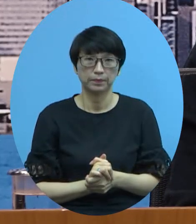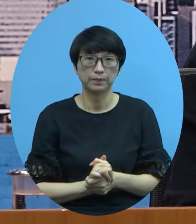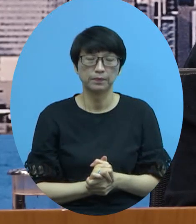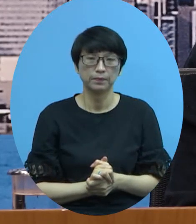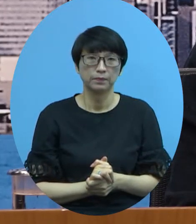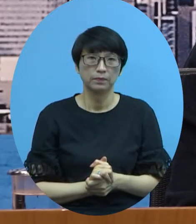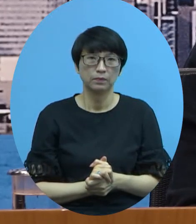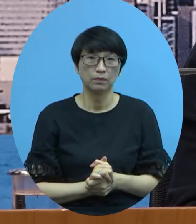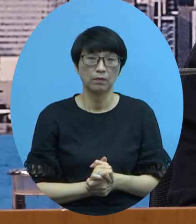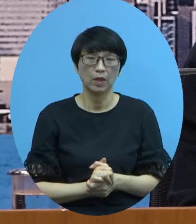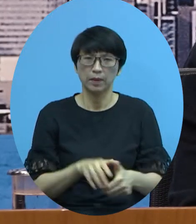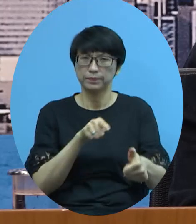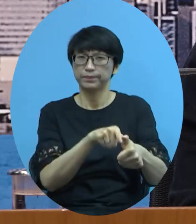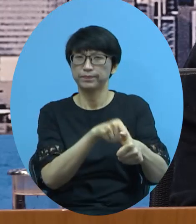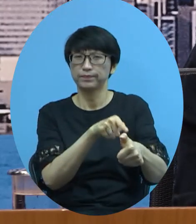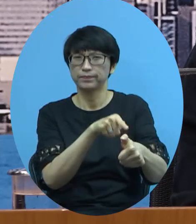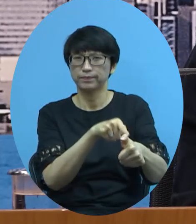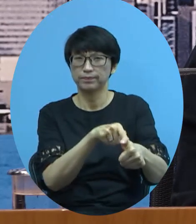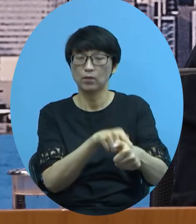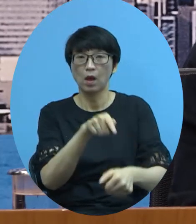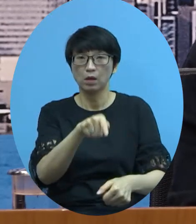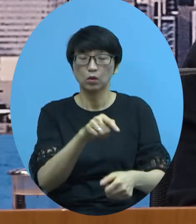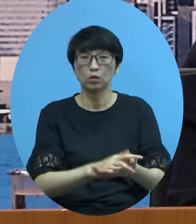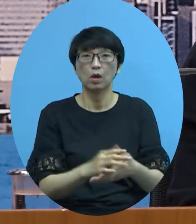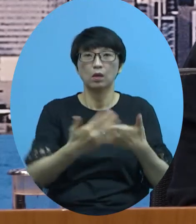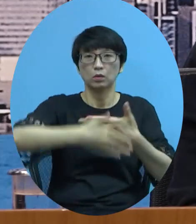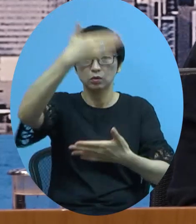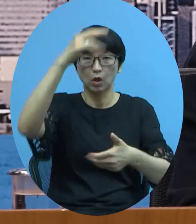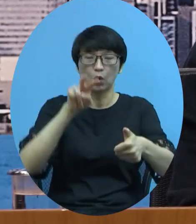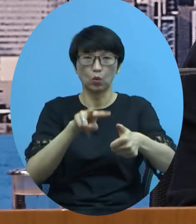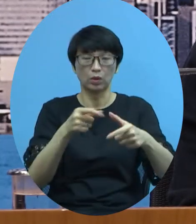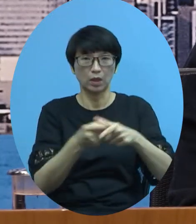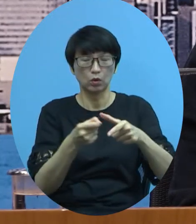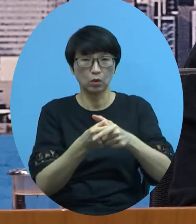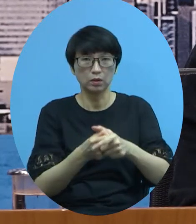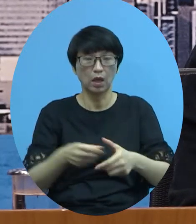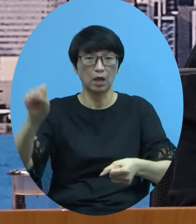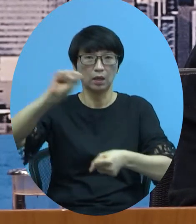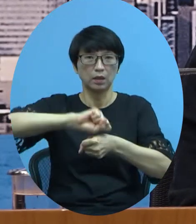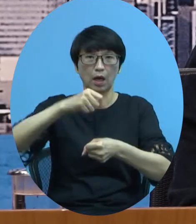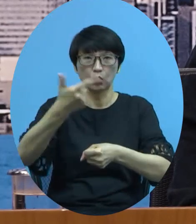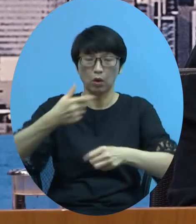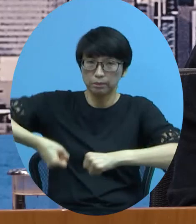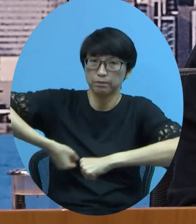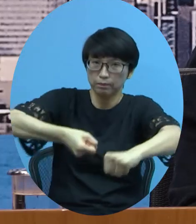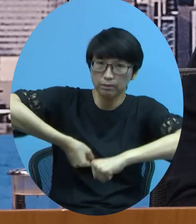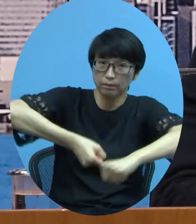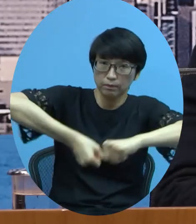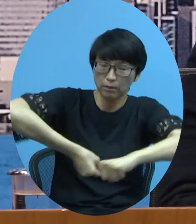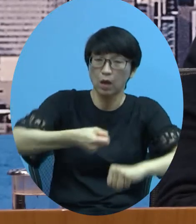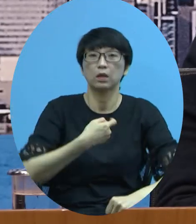係即係督促嗰、那個即係管業處啊，或者喺嗰度咧就係、是、會加強啲清潔啊、洗啊咁樣咯